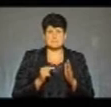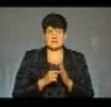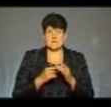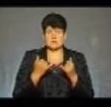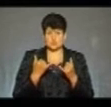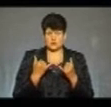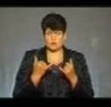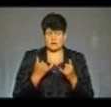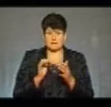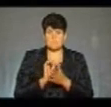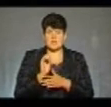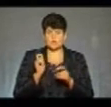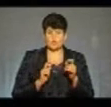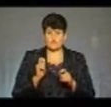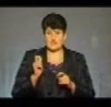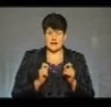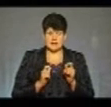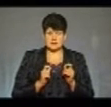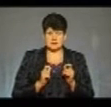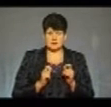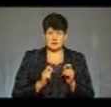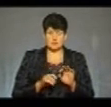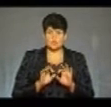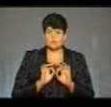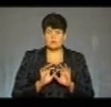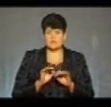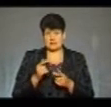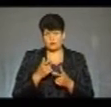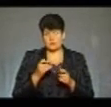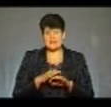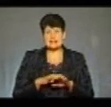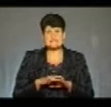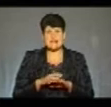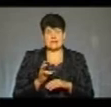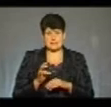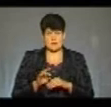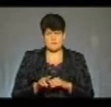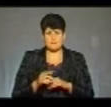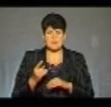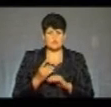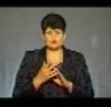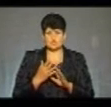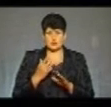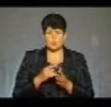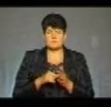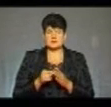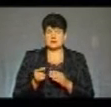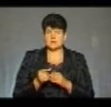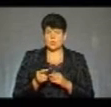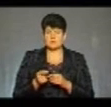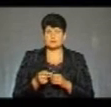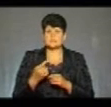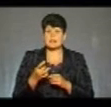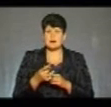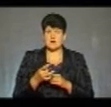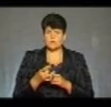сьогоднішньої прес-конференції чи брифінгу – доведення інформації до населення, в першу чергу міста Тернополя, Тернопільського району,